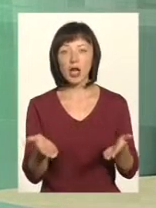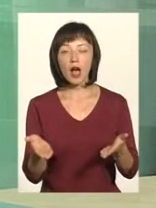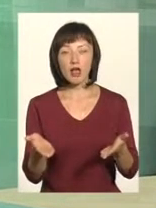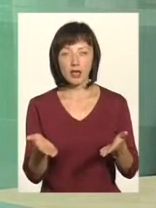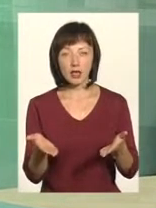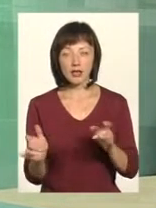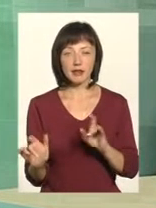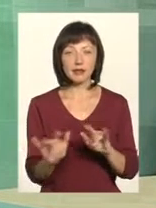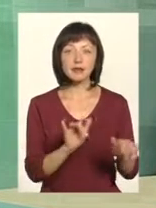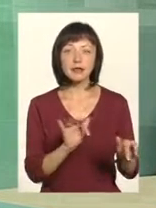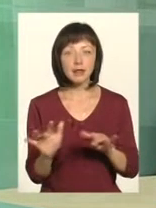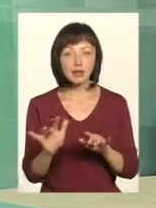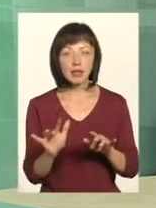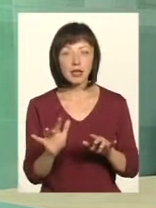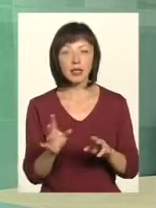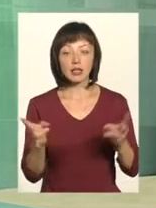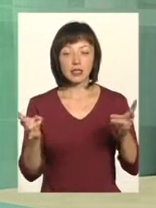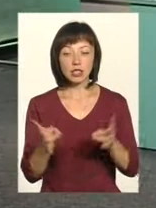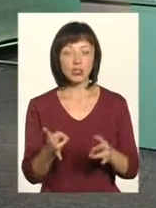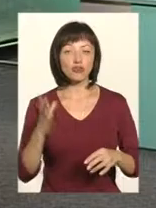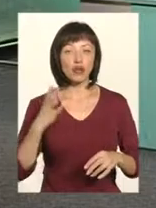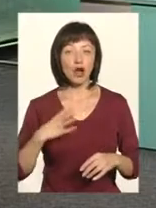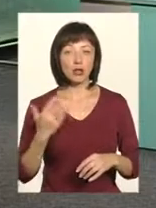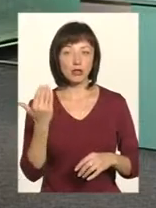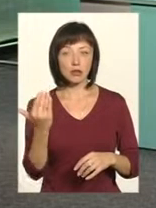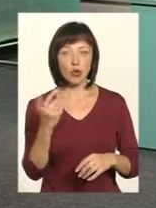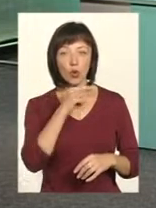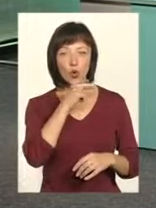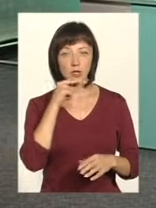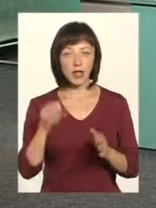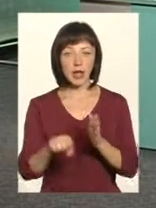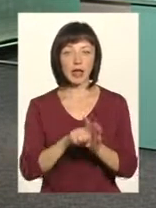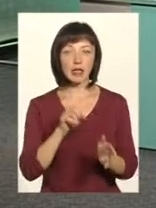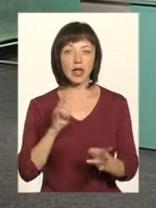яких дій слід чекати з боку російсько-терористичних сил.